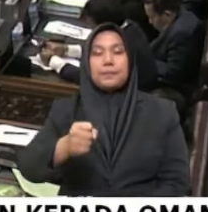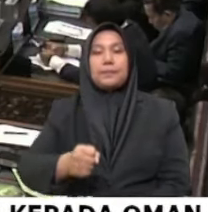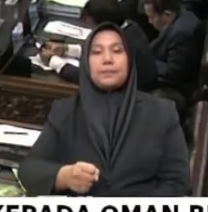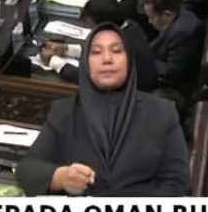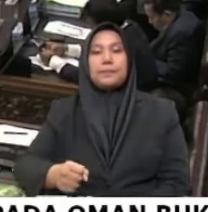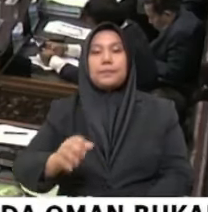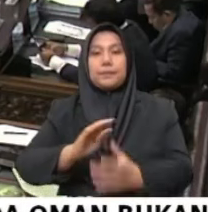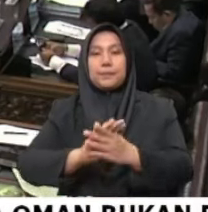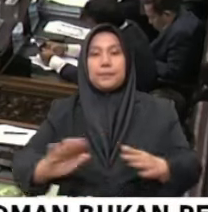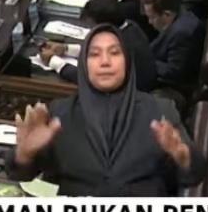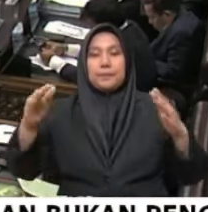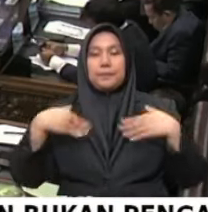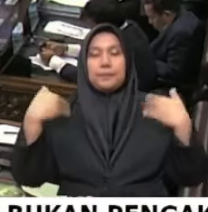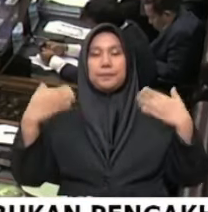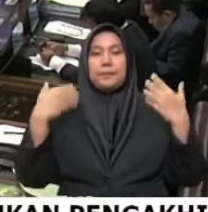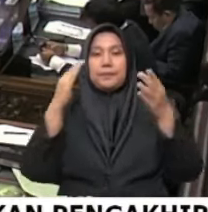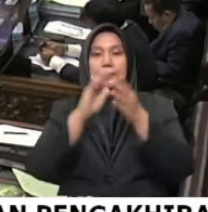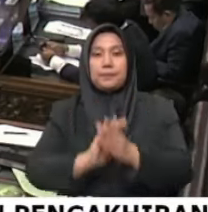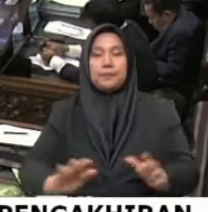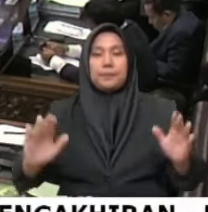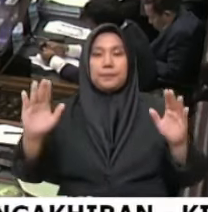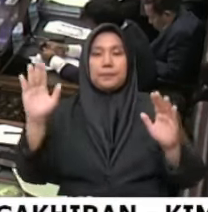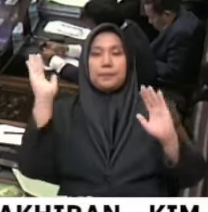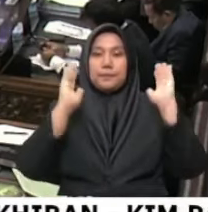salam sejahtera, salam Malaysia Madani.